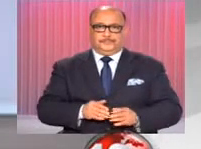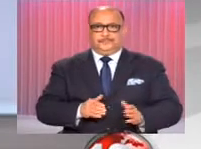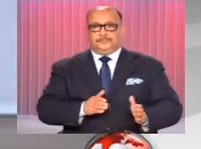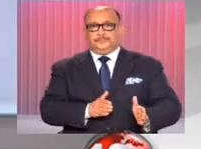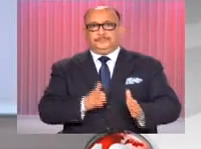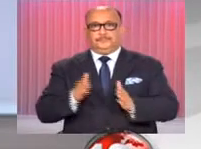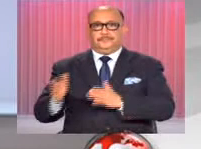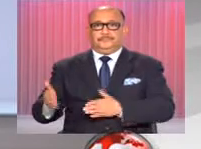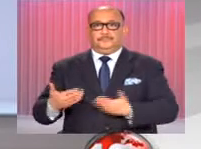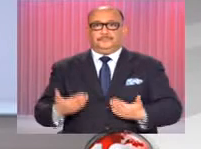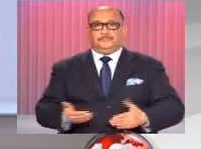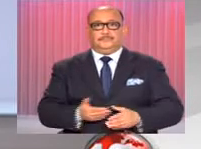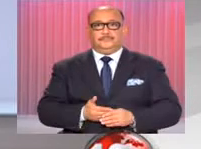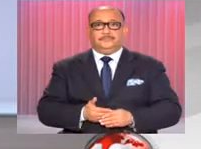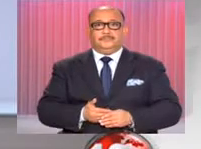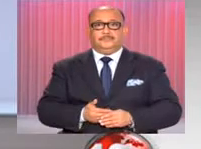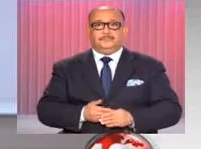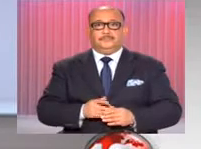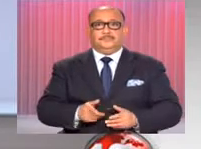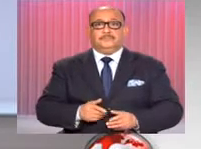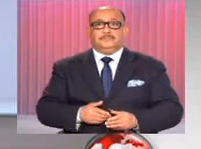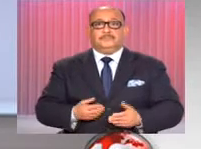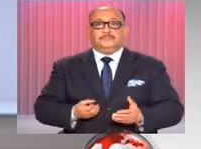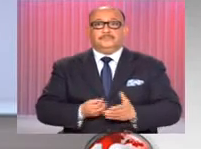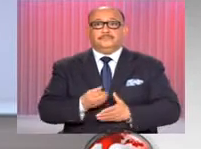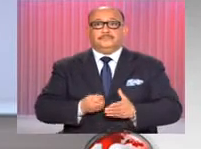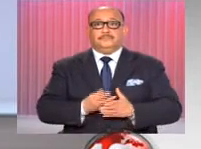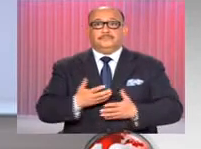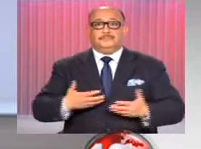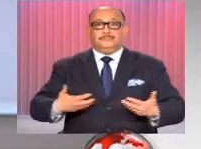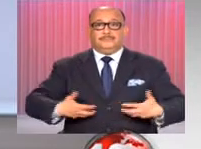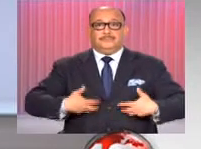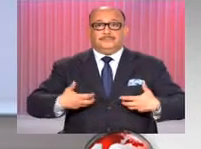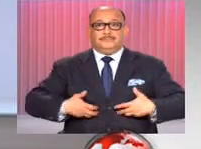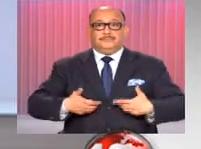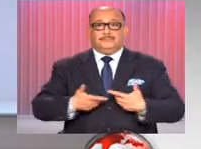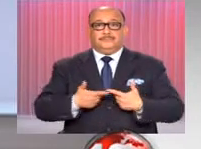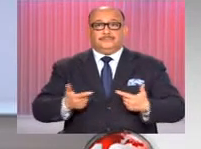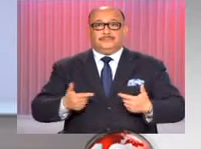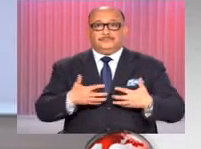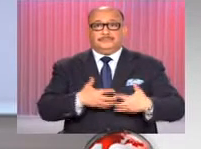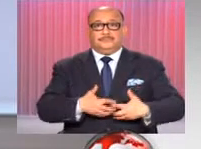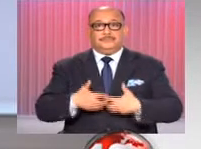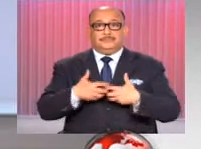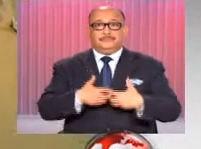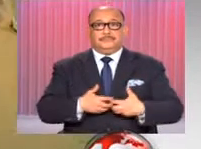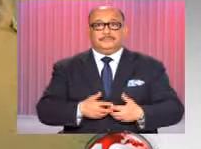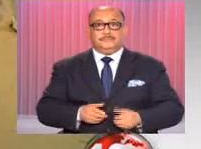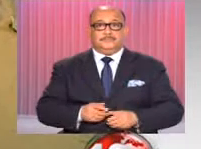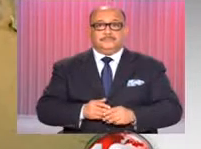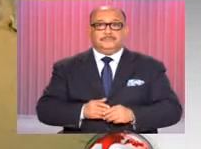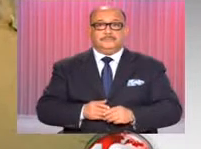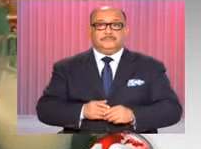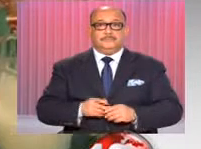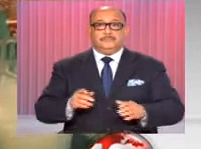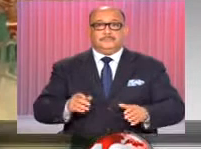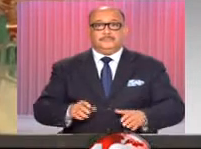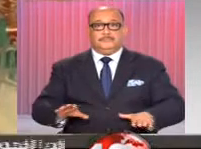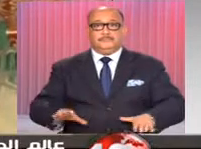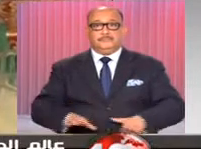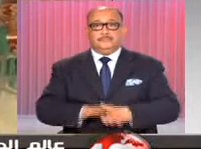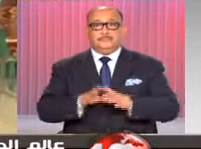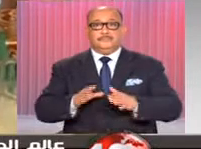ومن طرائف الأخبار، في حديقة حيوان بروكفيلد الأمريكية احتفلت قردة الليمور بوليمة